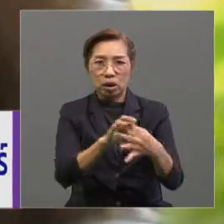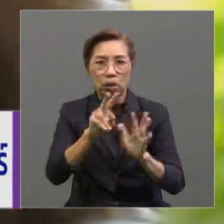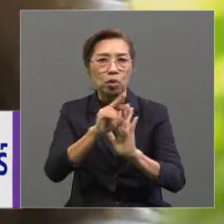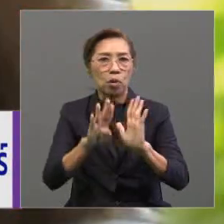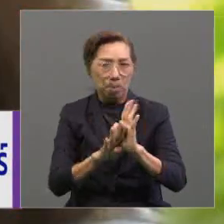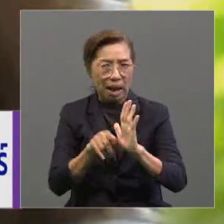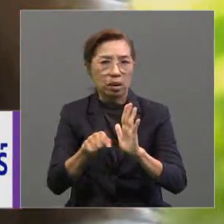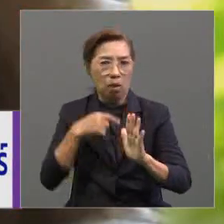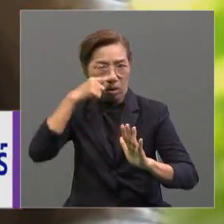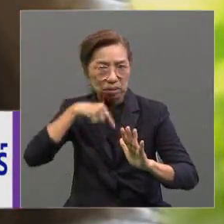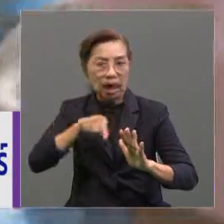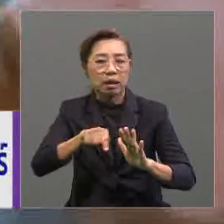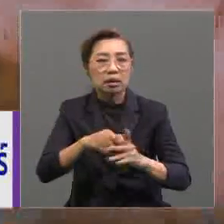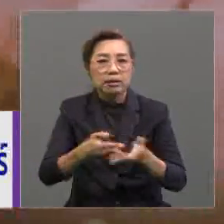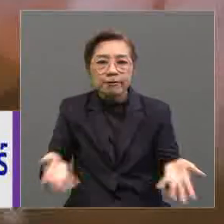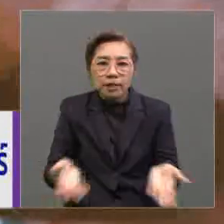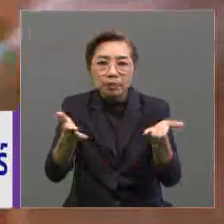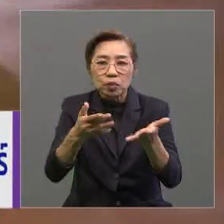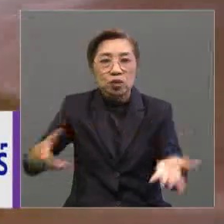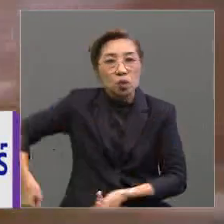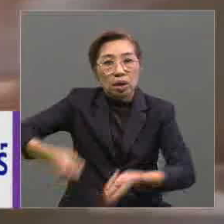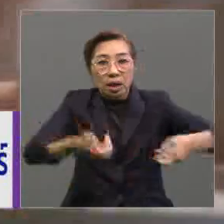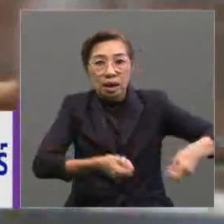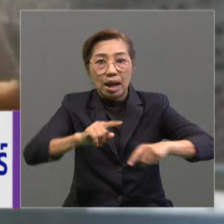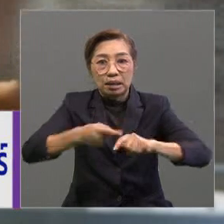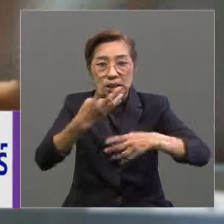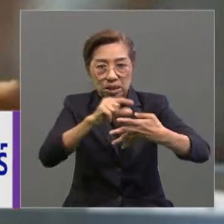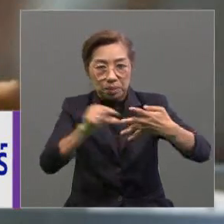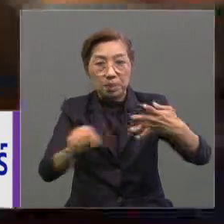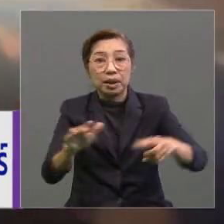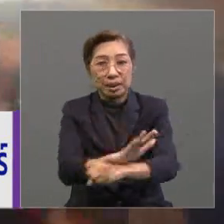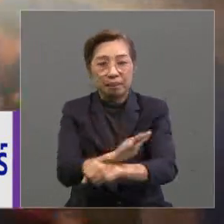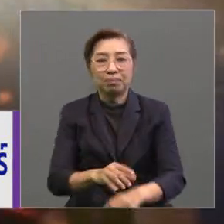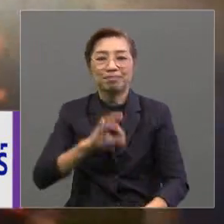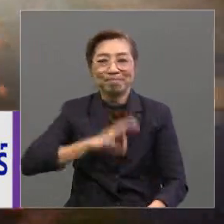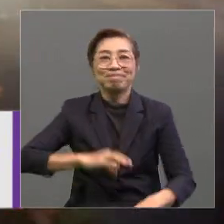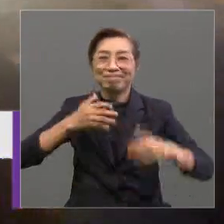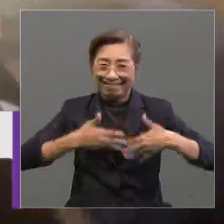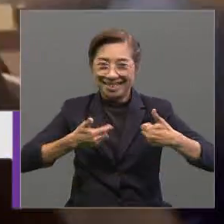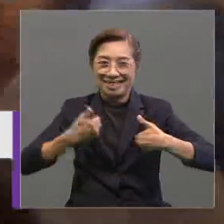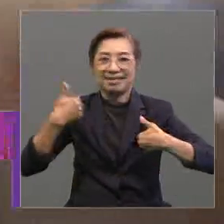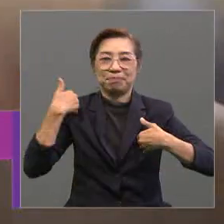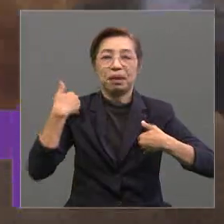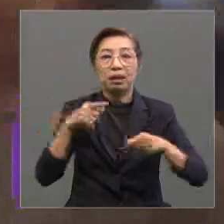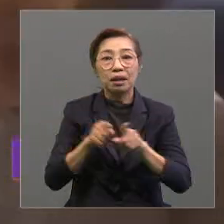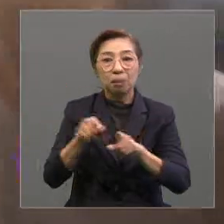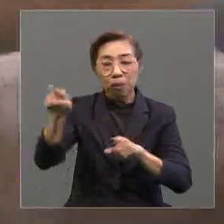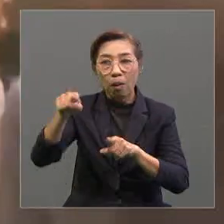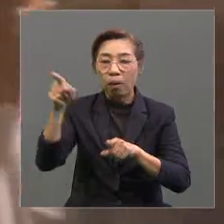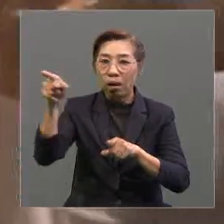กิจกรรมสงกรานต์ตลอดทั้งเดือนเมษายนด้วยค่ะก็ดีใจนะครับก็จะได้เสริม